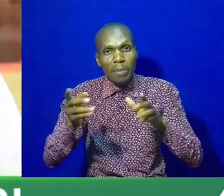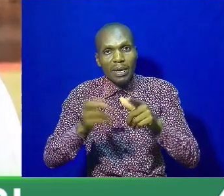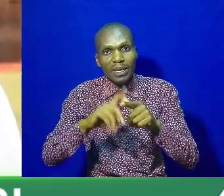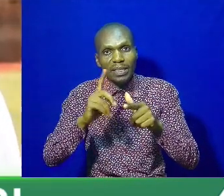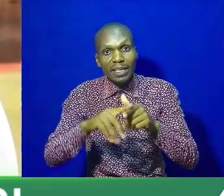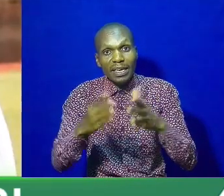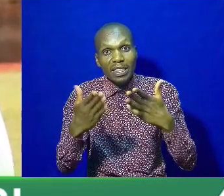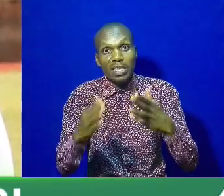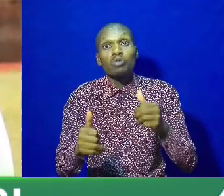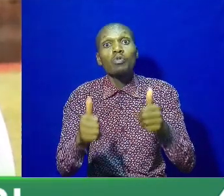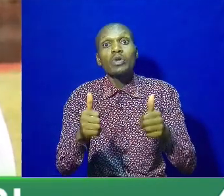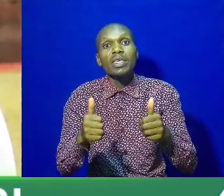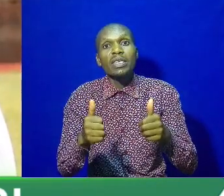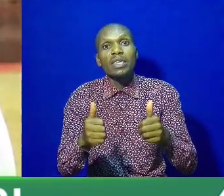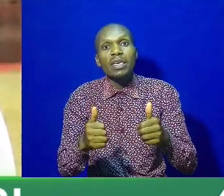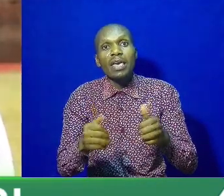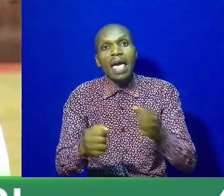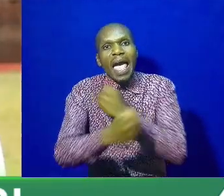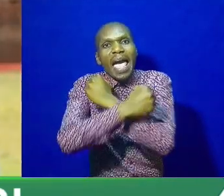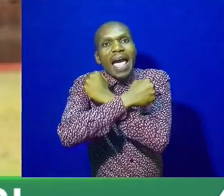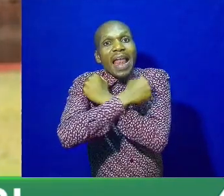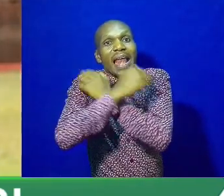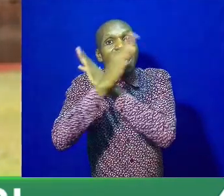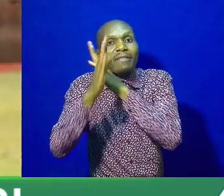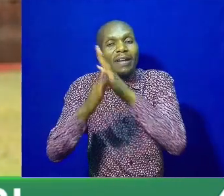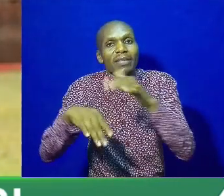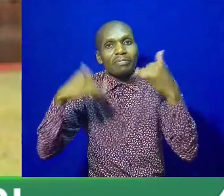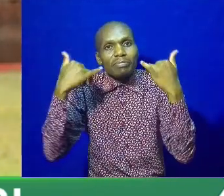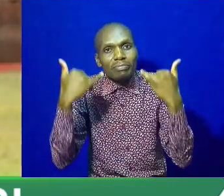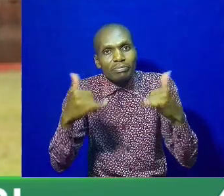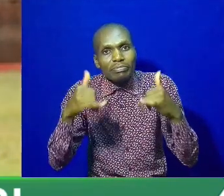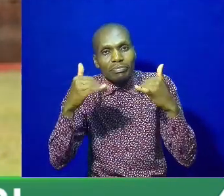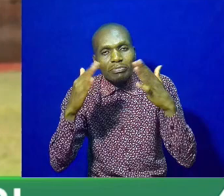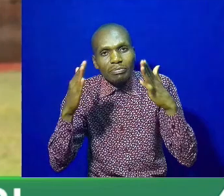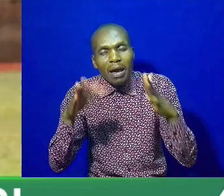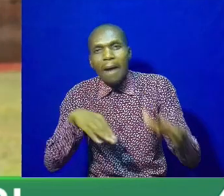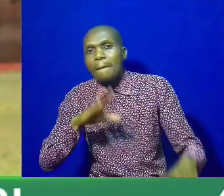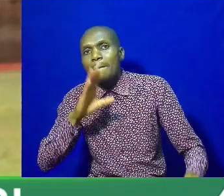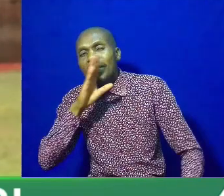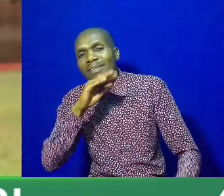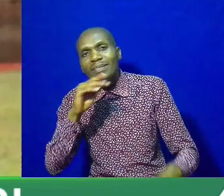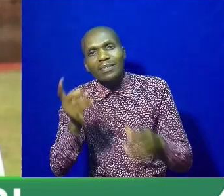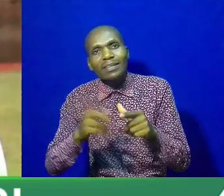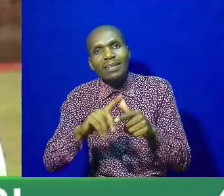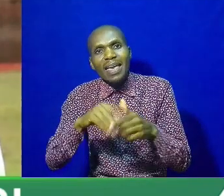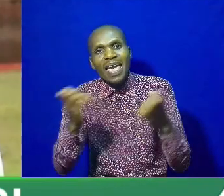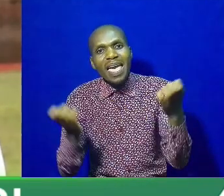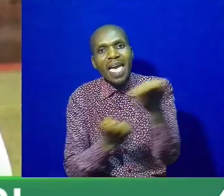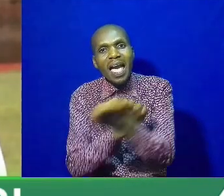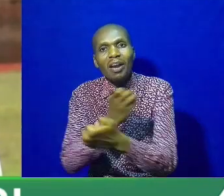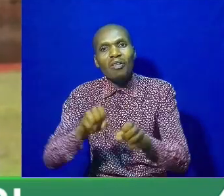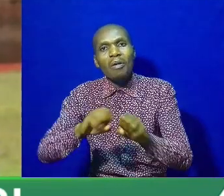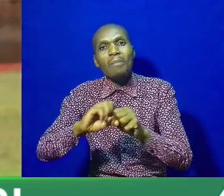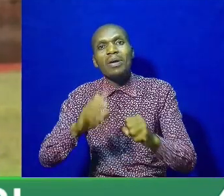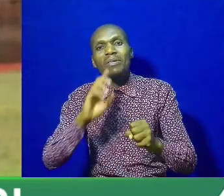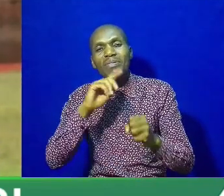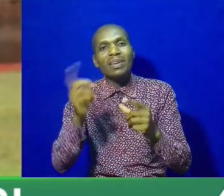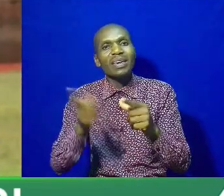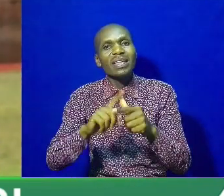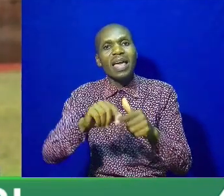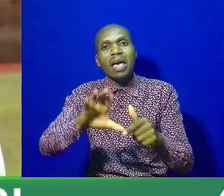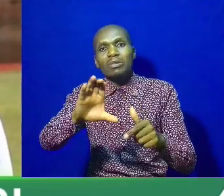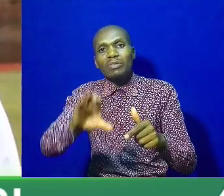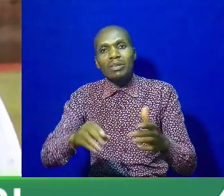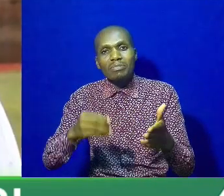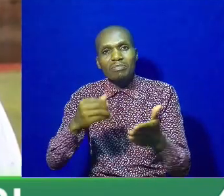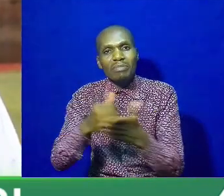even to piri kwa nya bati otereri ba mise ti mo pira karo ra wendo mata bantu baito mbali ko nya ra na ori economy ya sari kire ga mbali ko nya ra sa chi go travel